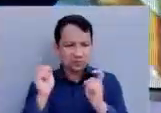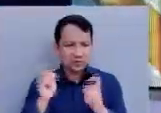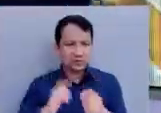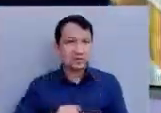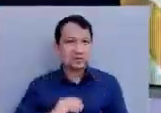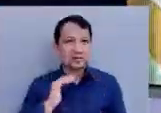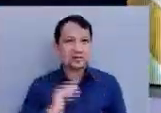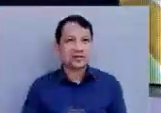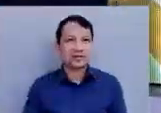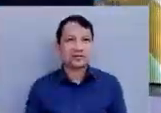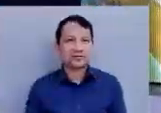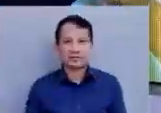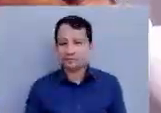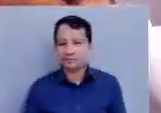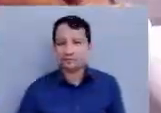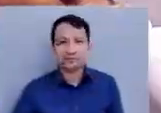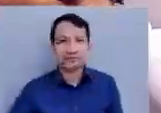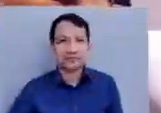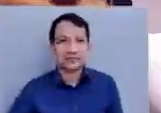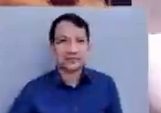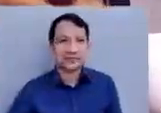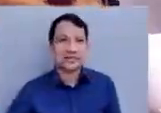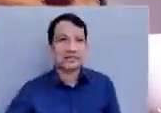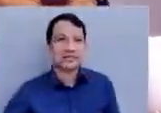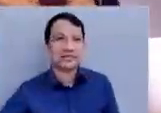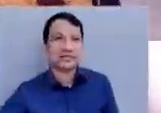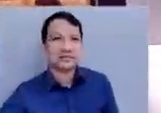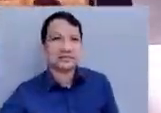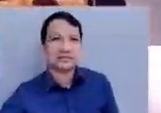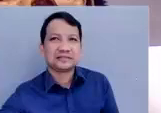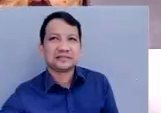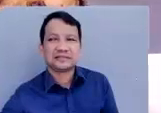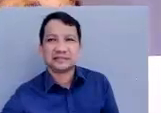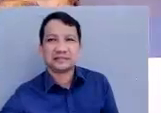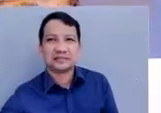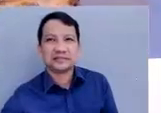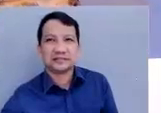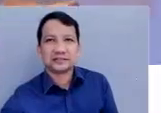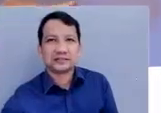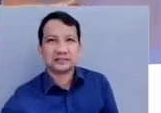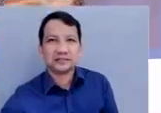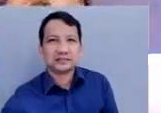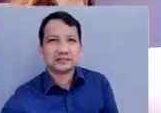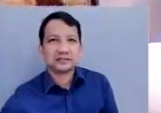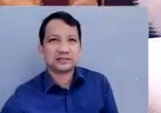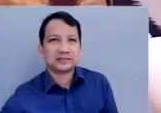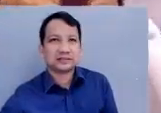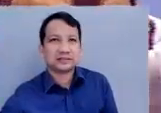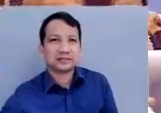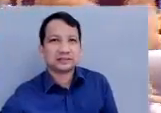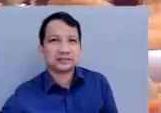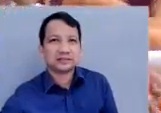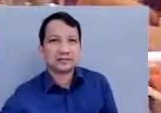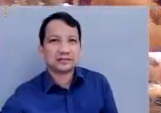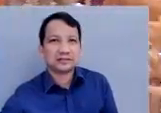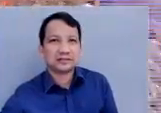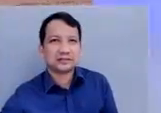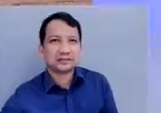ano Sabio ting do Oo doc pahinging gamot gamot